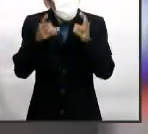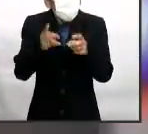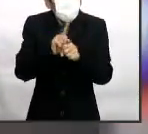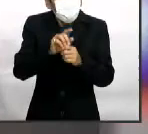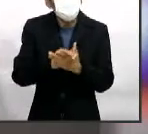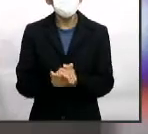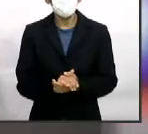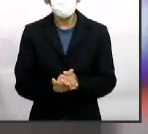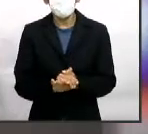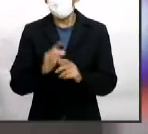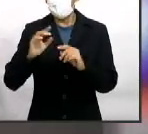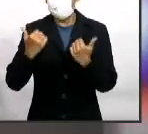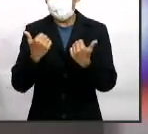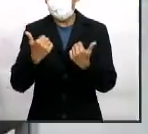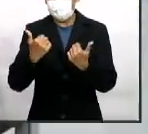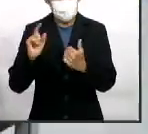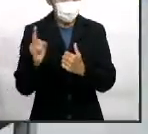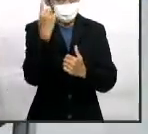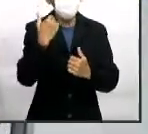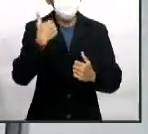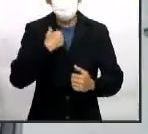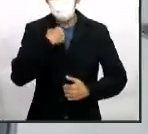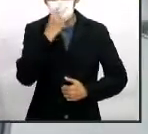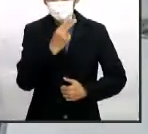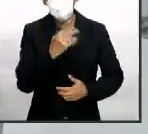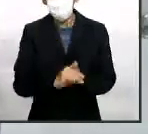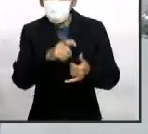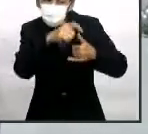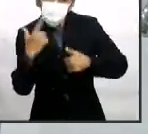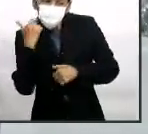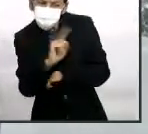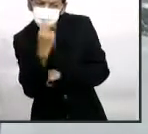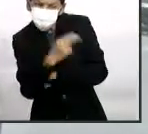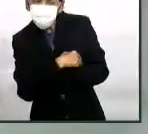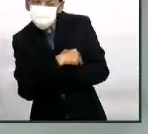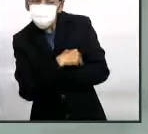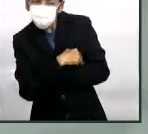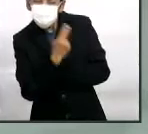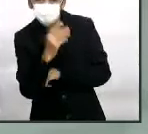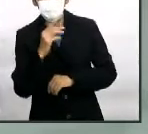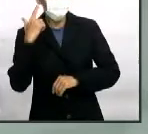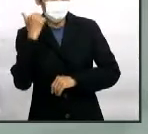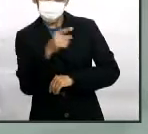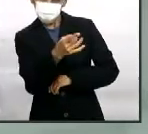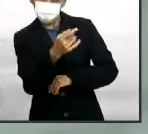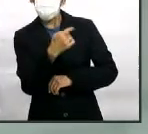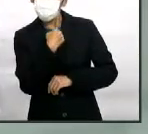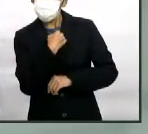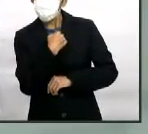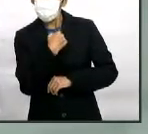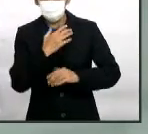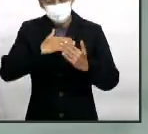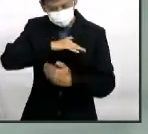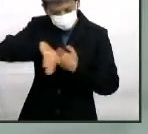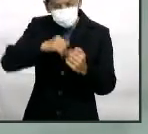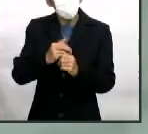าง คืออันดับแรกเนี่ยผมจะดูจากคนปกติเป็นหลักจากยิงจากคนปกติเป็นหลักพูดง่ายว่าเราก็จะเอาการตลาดมาผส